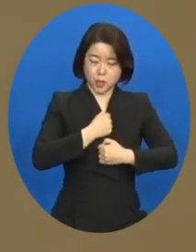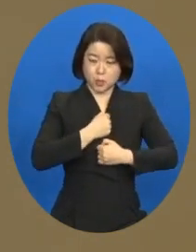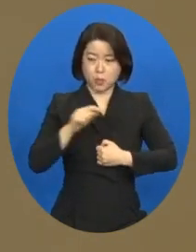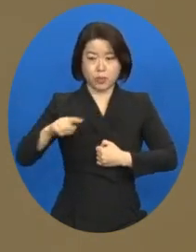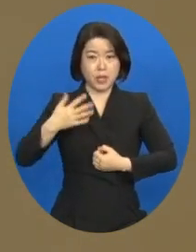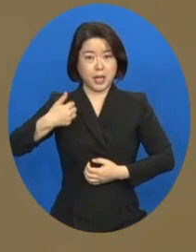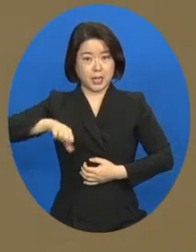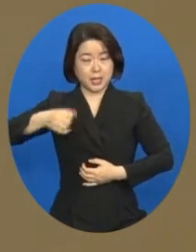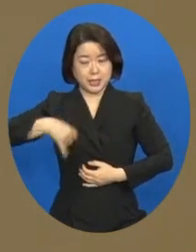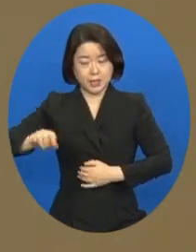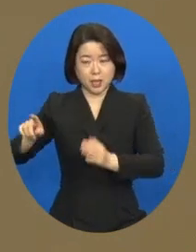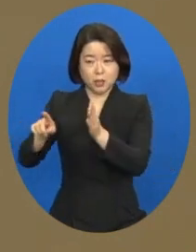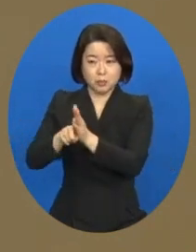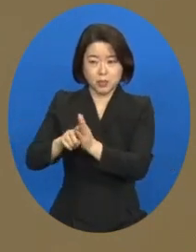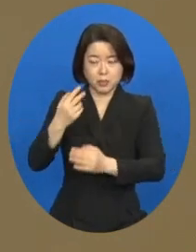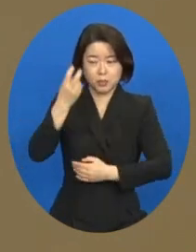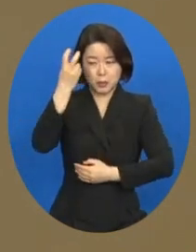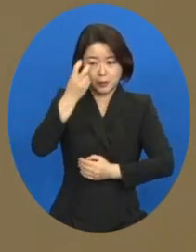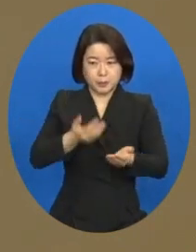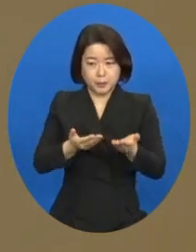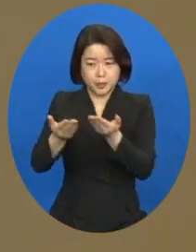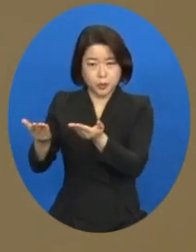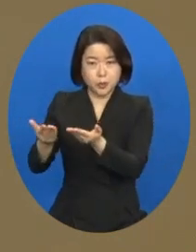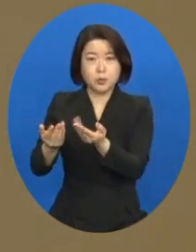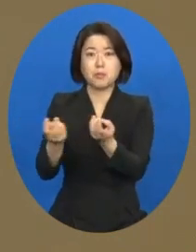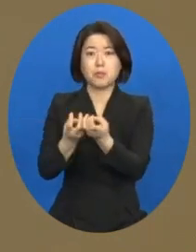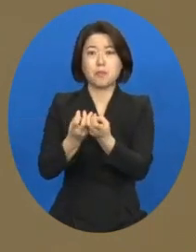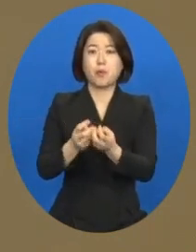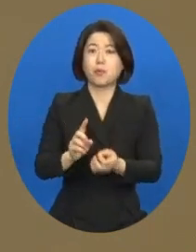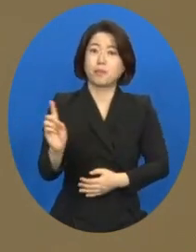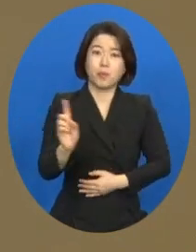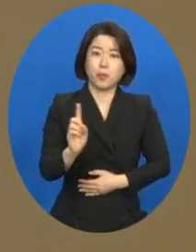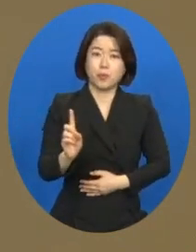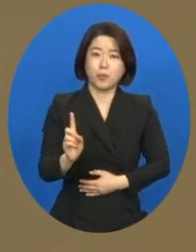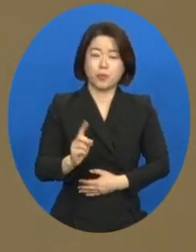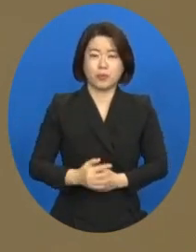아이들, 자녀들의 믿음도 지켜줄 수 있는 길이 뭐가 있을까요?